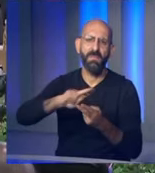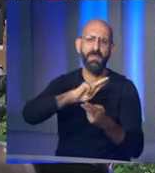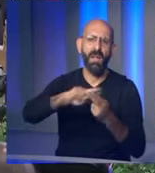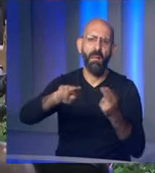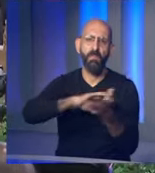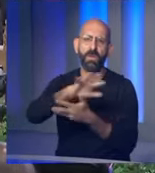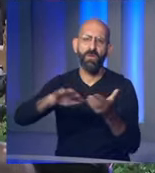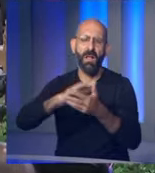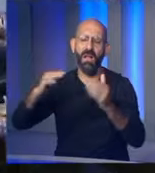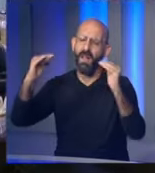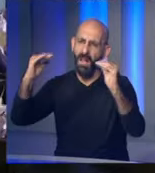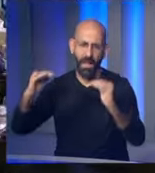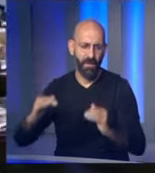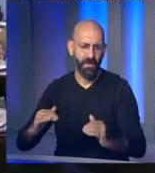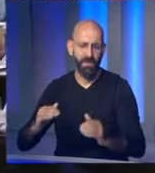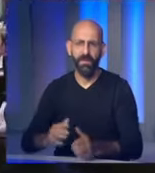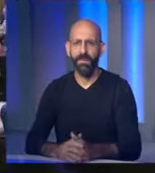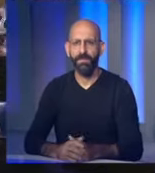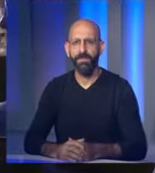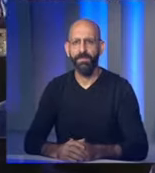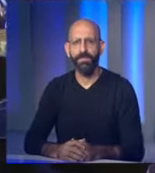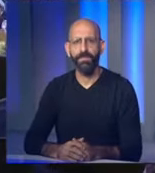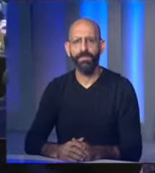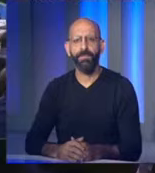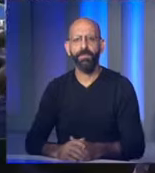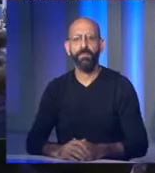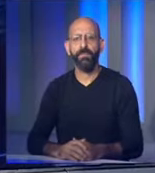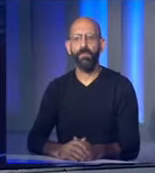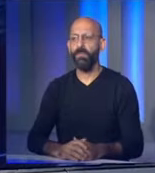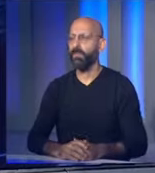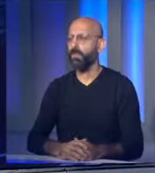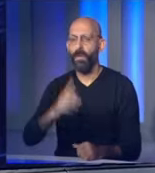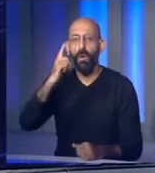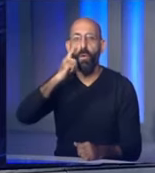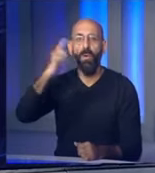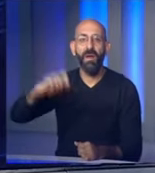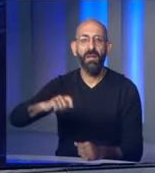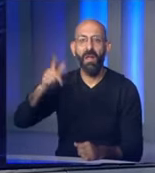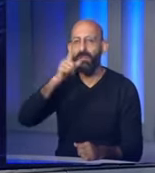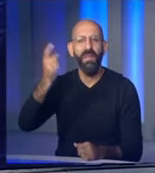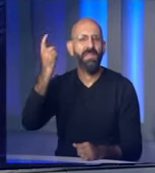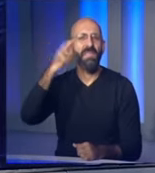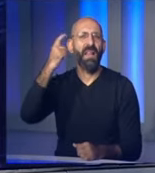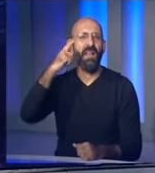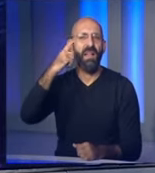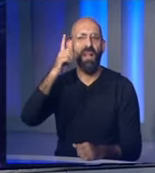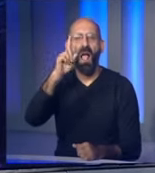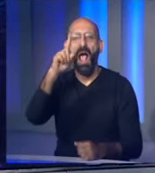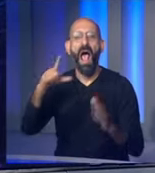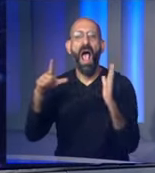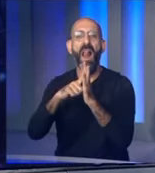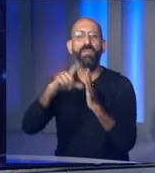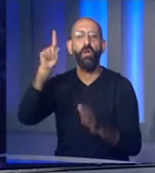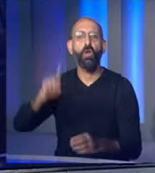جنبا الى جنب بسلام داخل حدود امنه ومعترف بها وفي الخبر الاخير اوكرانيا تحيي ذكرى مرور